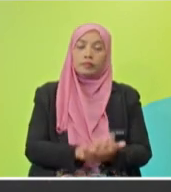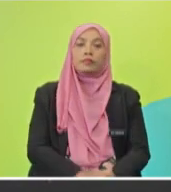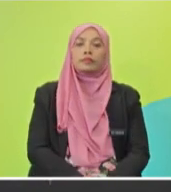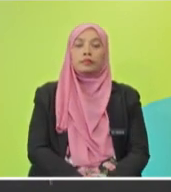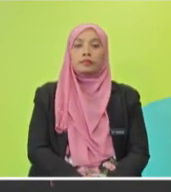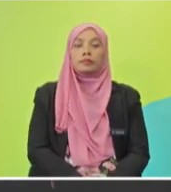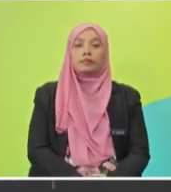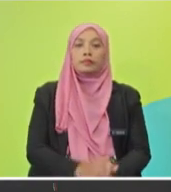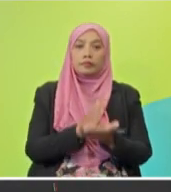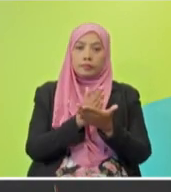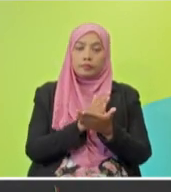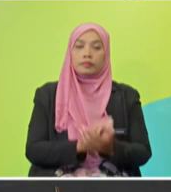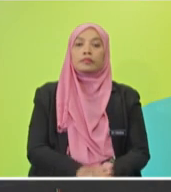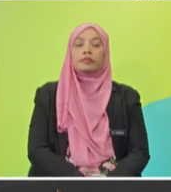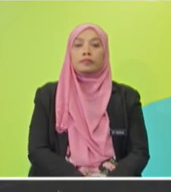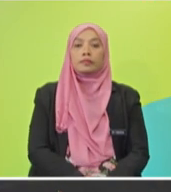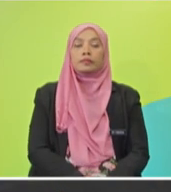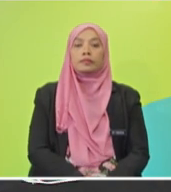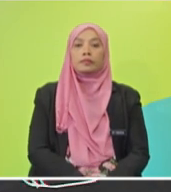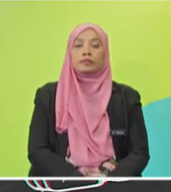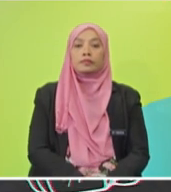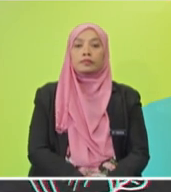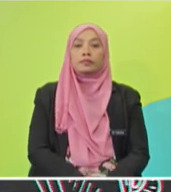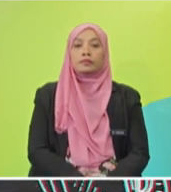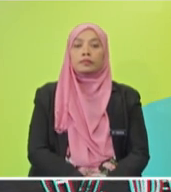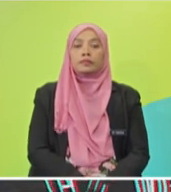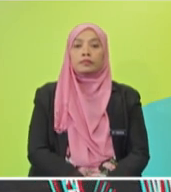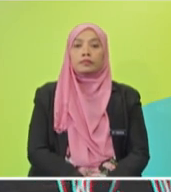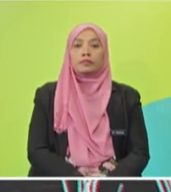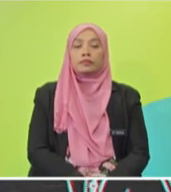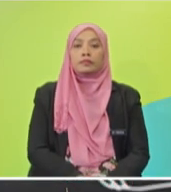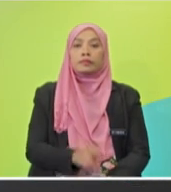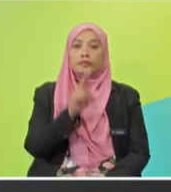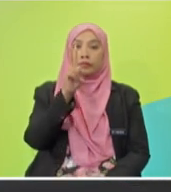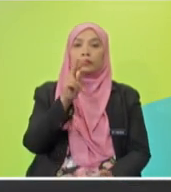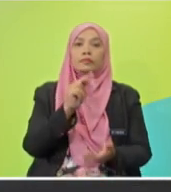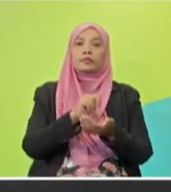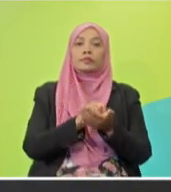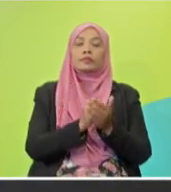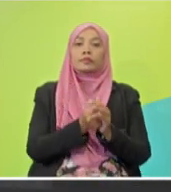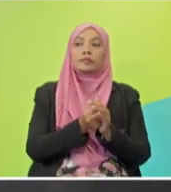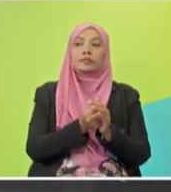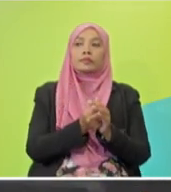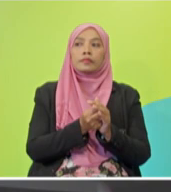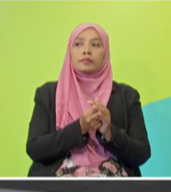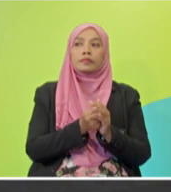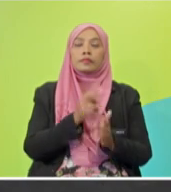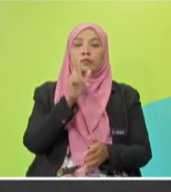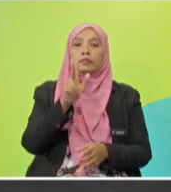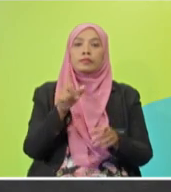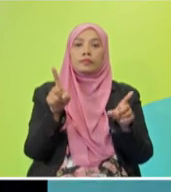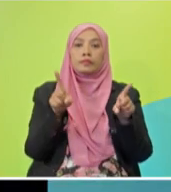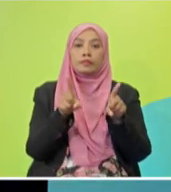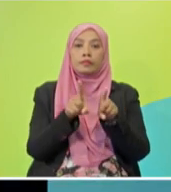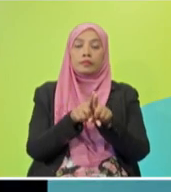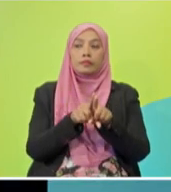dapat 3. Jadi 2:3 adalah setara dengan 4:6. Jadi kat situ kita dapat